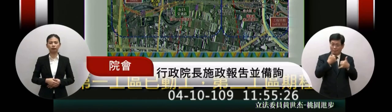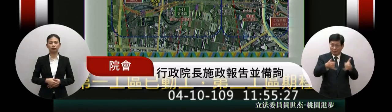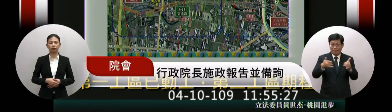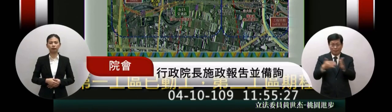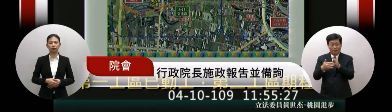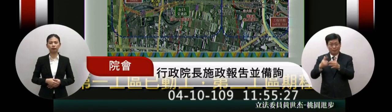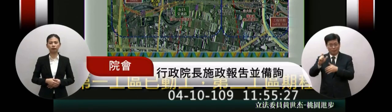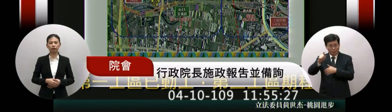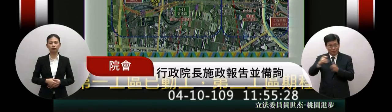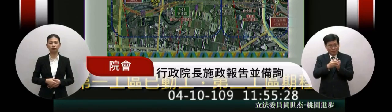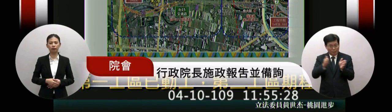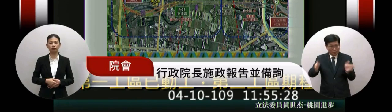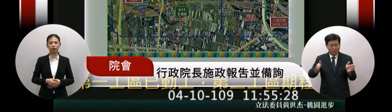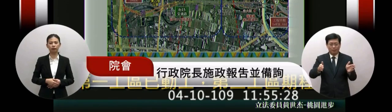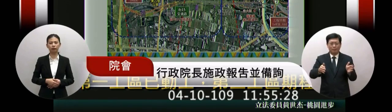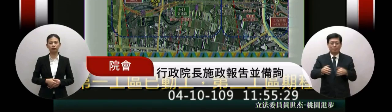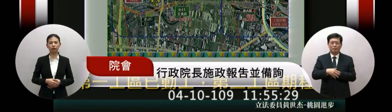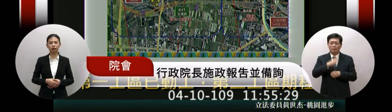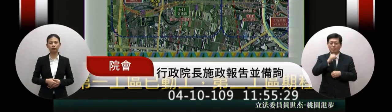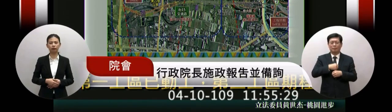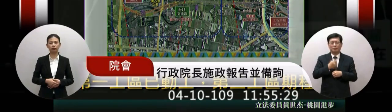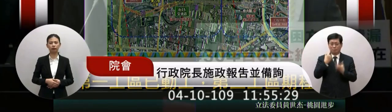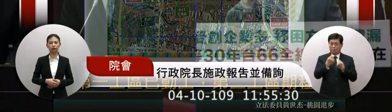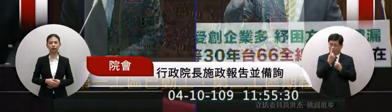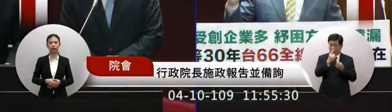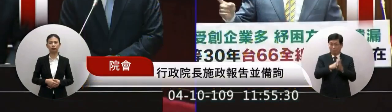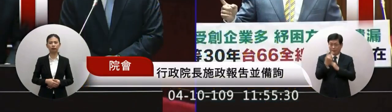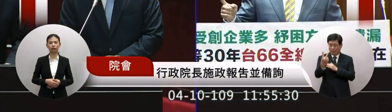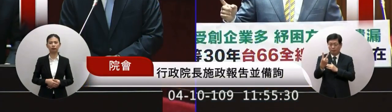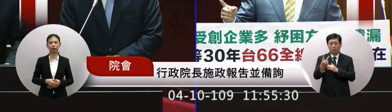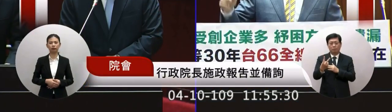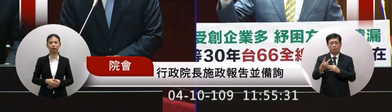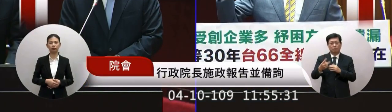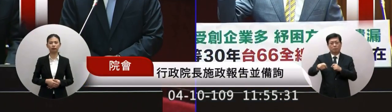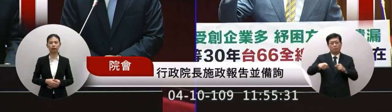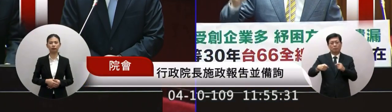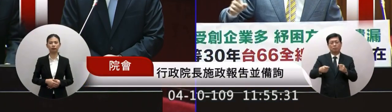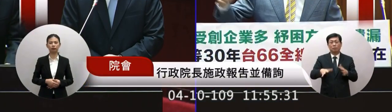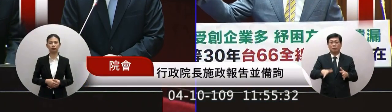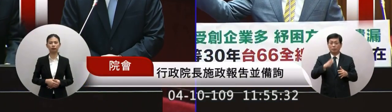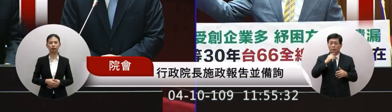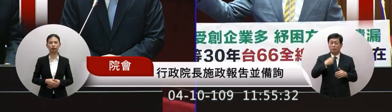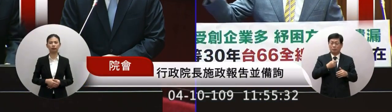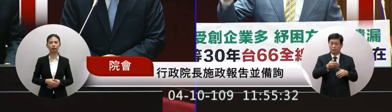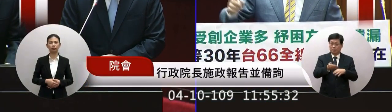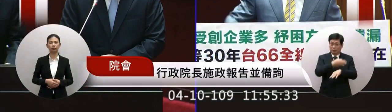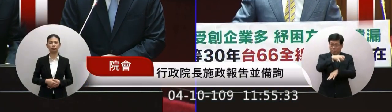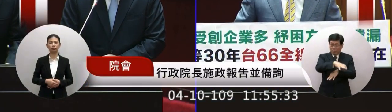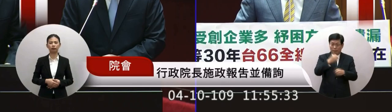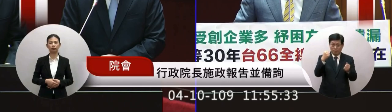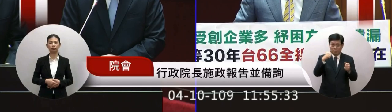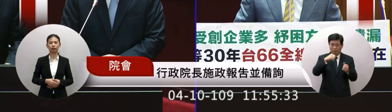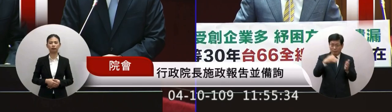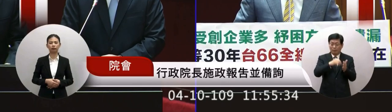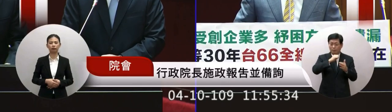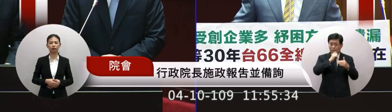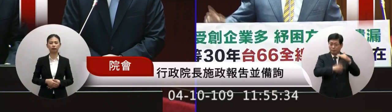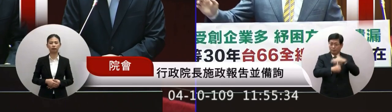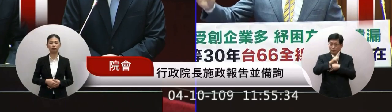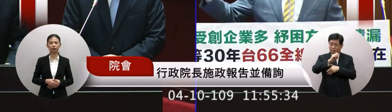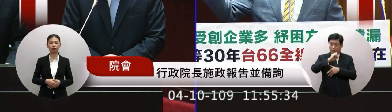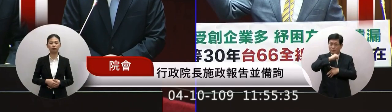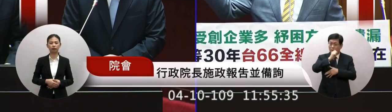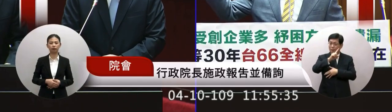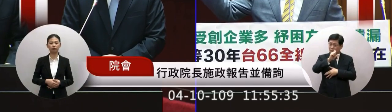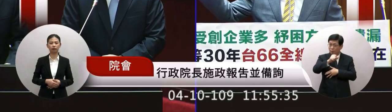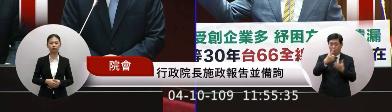算1个半。好了现在要分2岸，1岸变2岸。现在前端先通到台15线，好，这个部